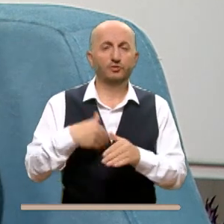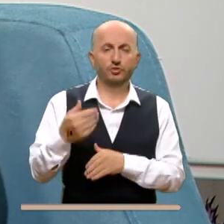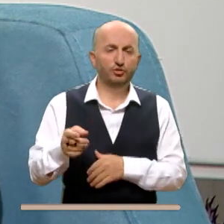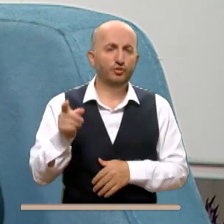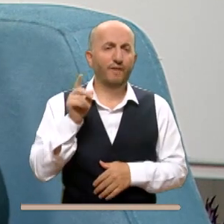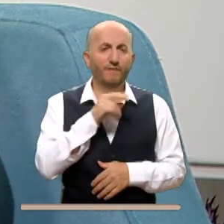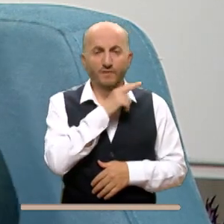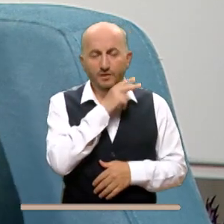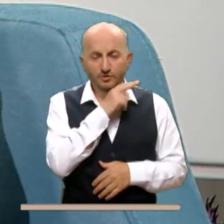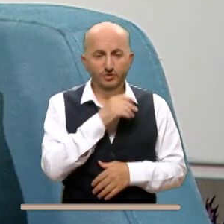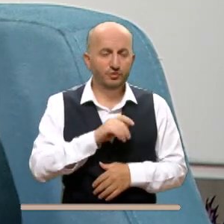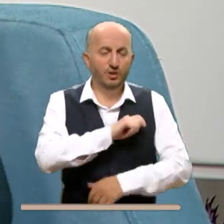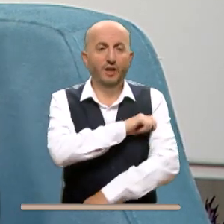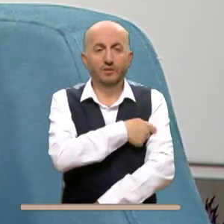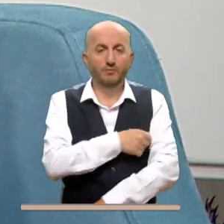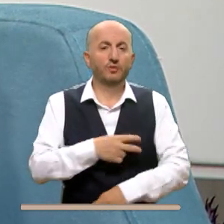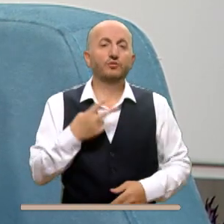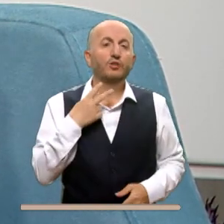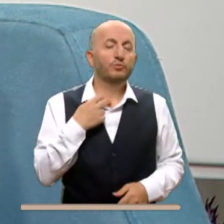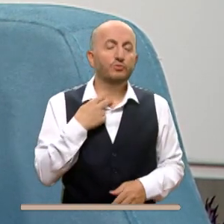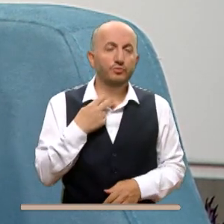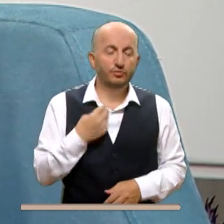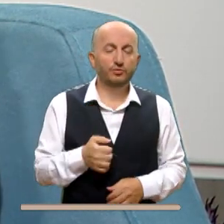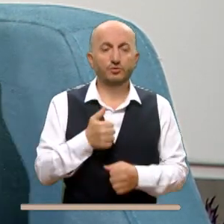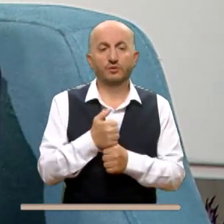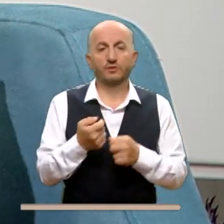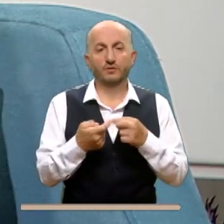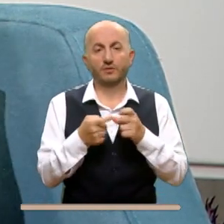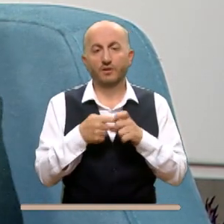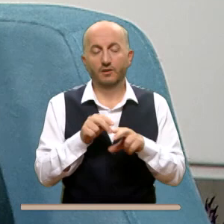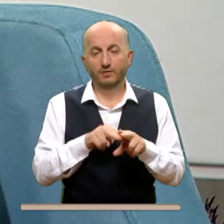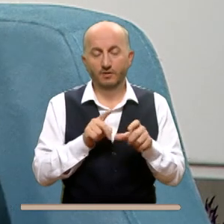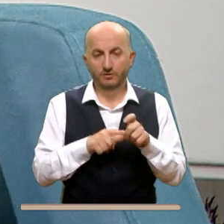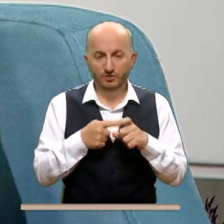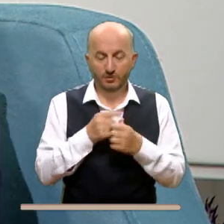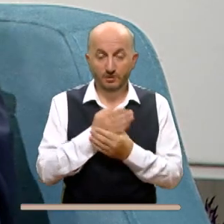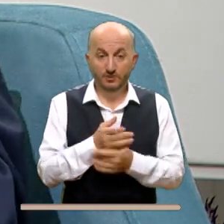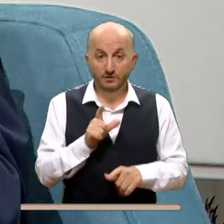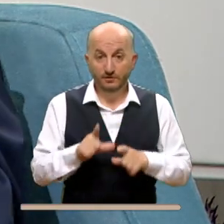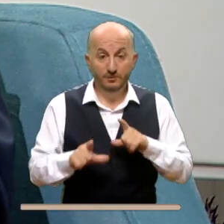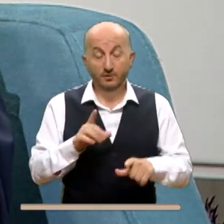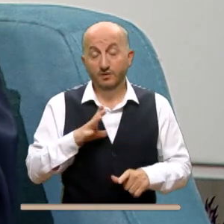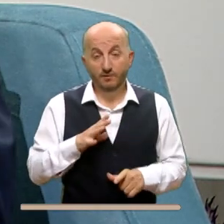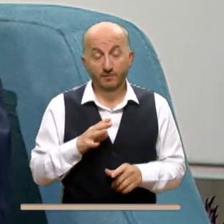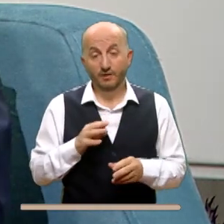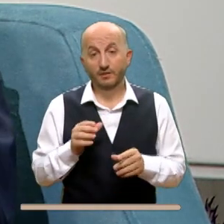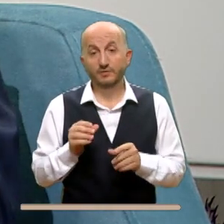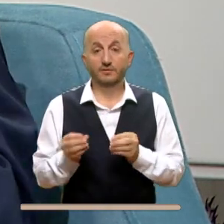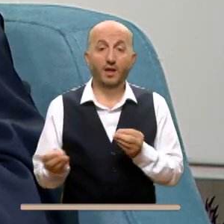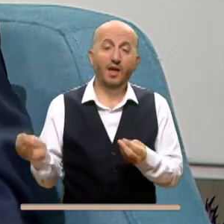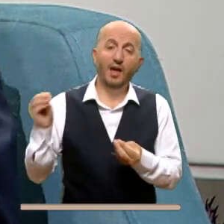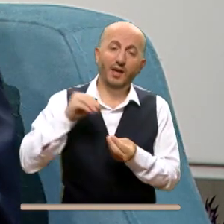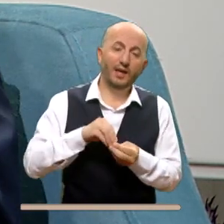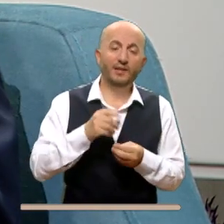Almanca, Rusça, klasik Latince, Grekçe dersleri ihtiyaçları varsa onlara kadar biz ek dil